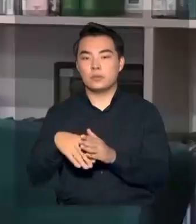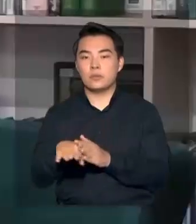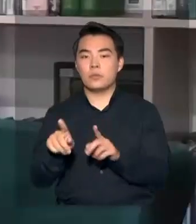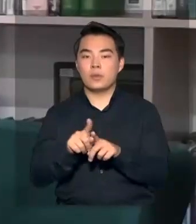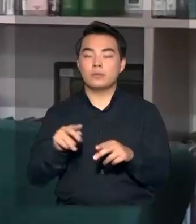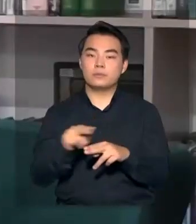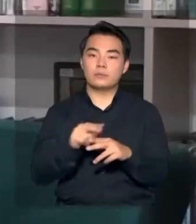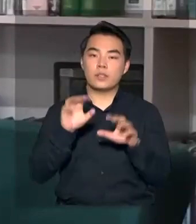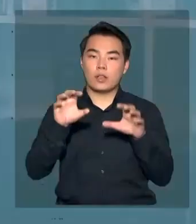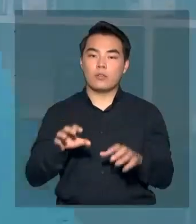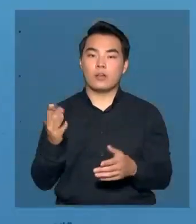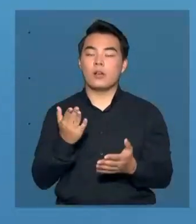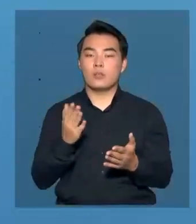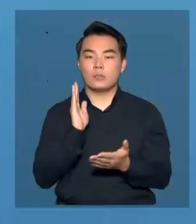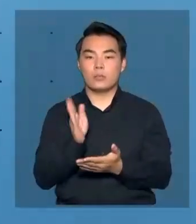закон идет речь?